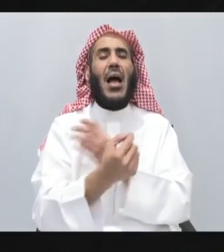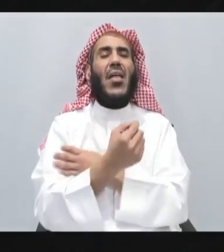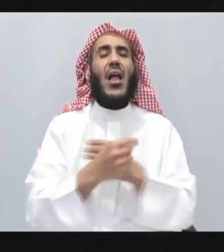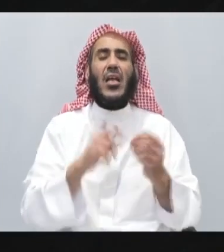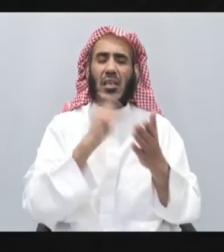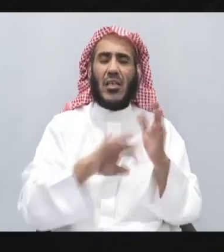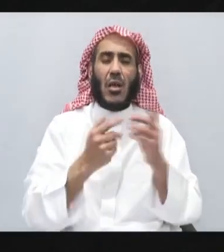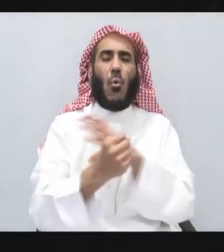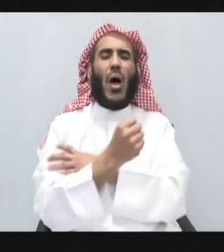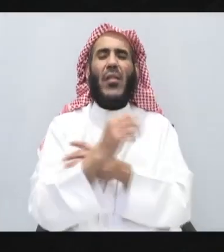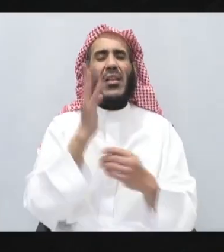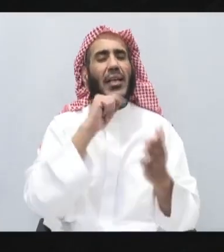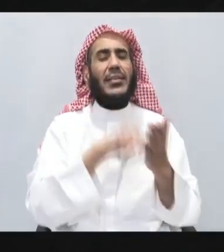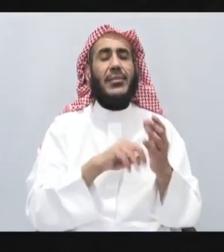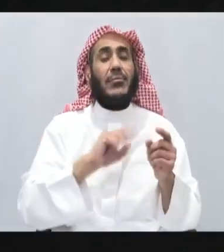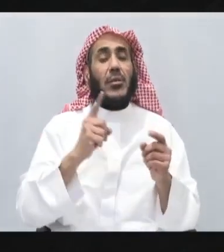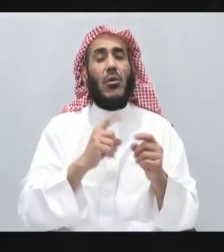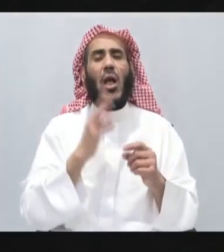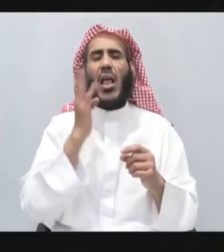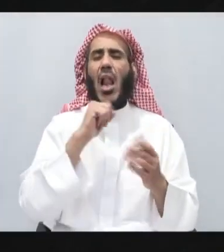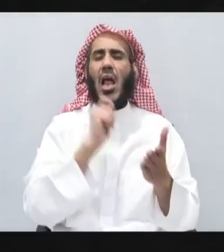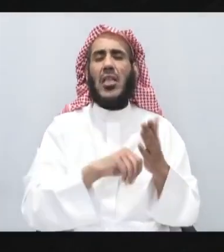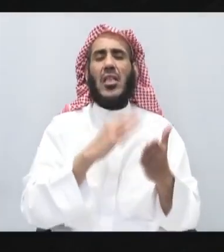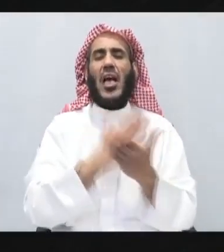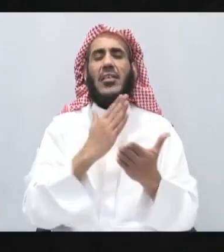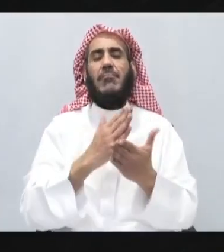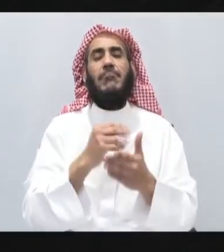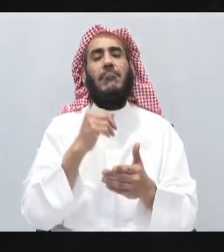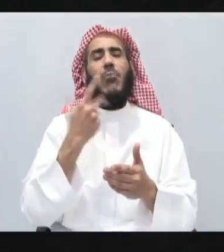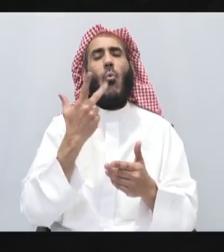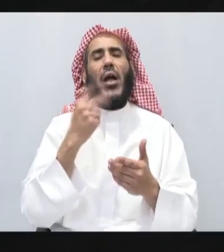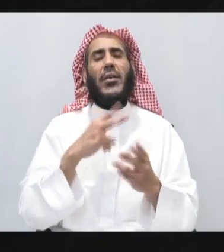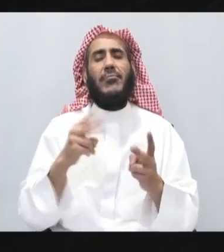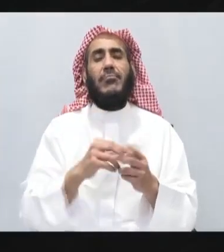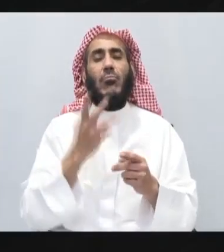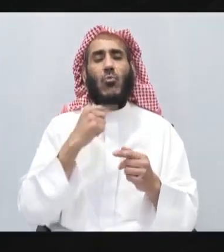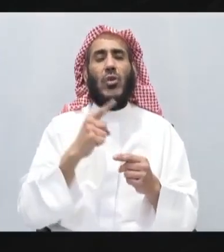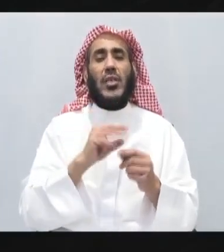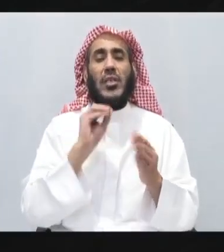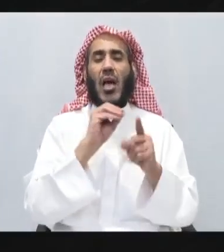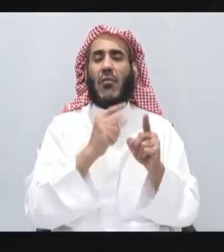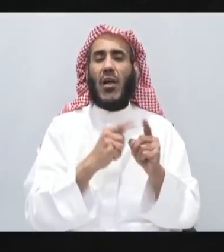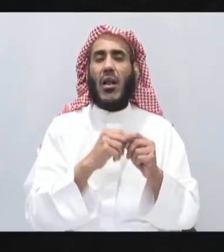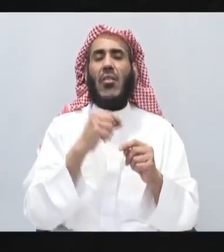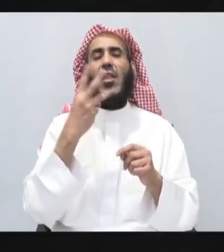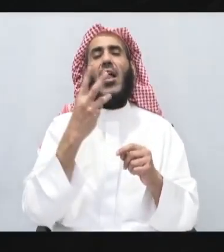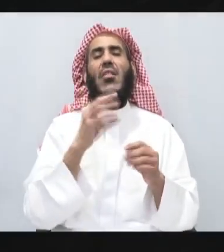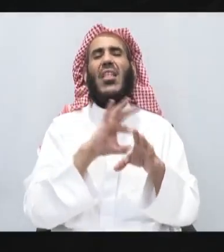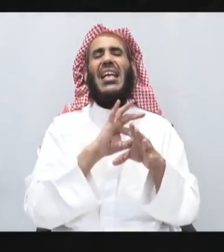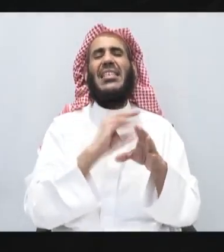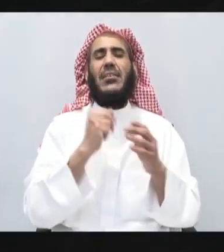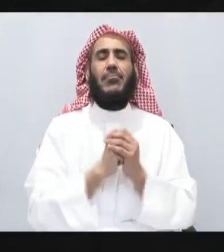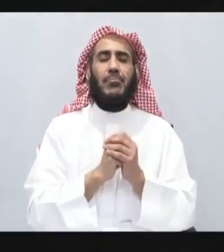اراديه وعضلات لا اراديه ولكن اللا اراديه تنقسم الى نوعين لذلك نريد ان نتعرف على الثلاثه